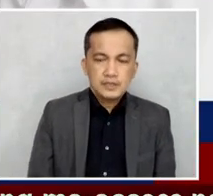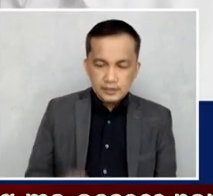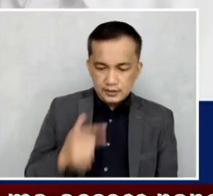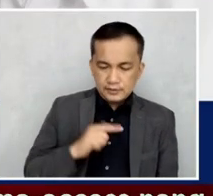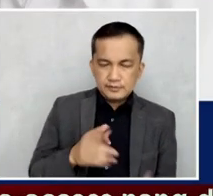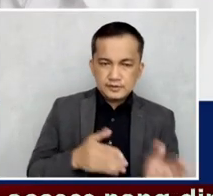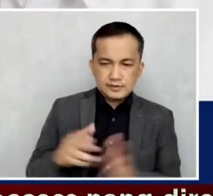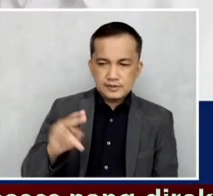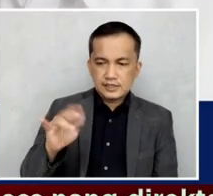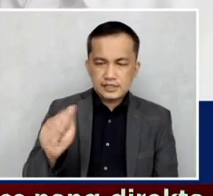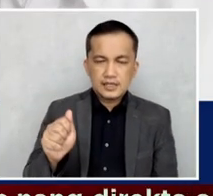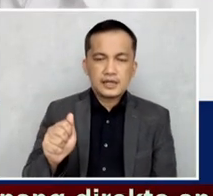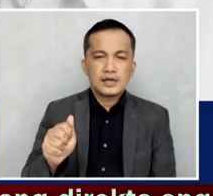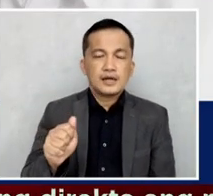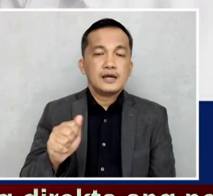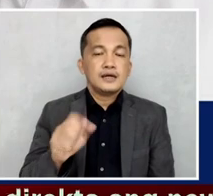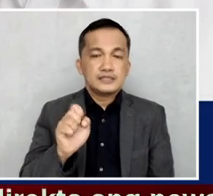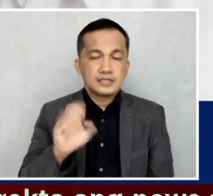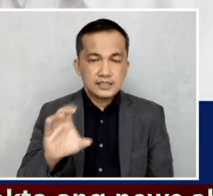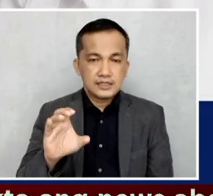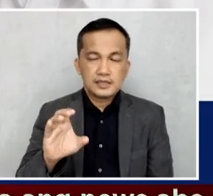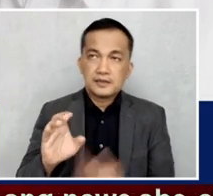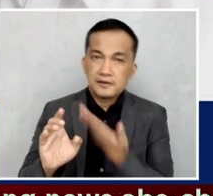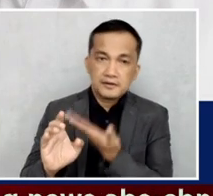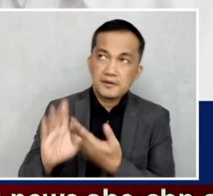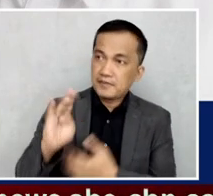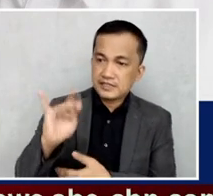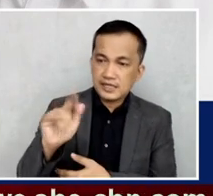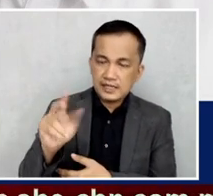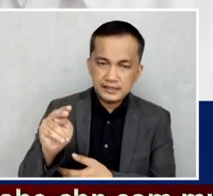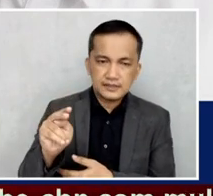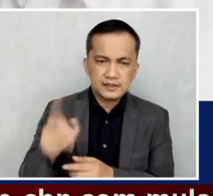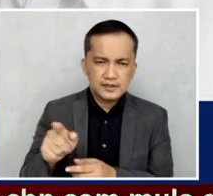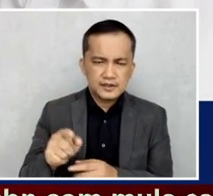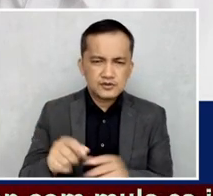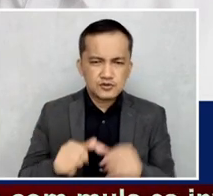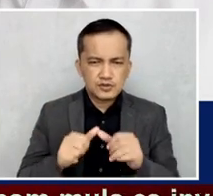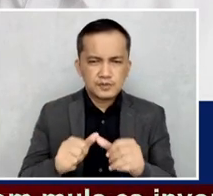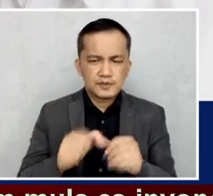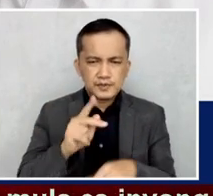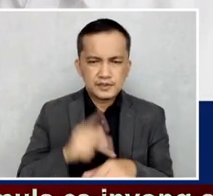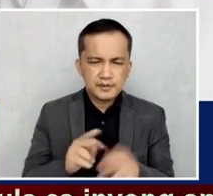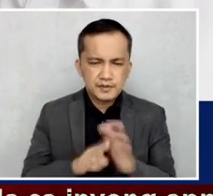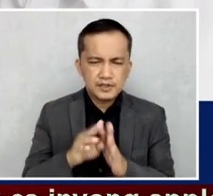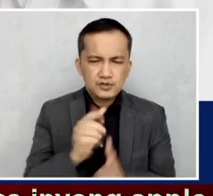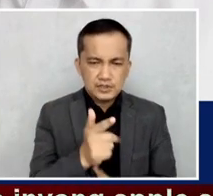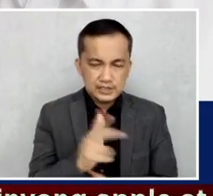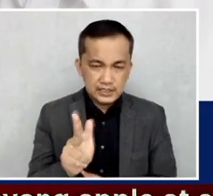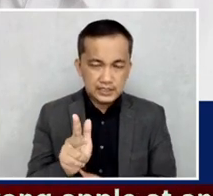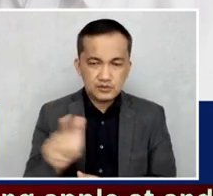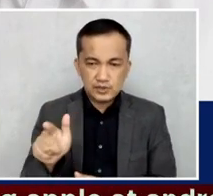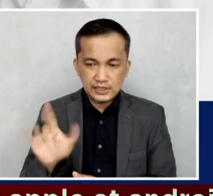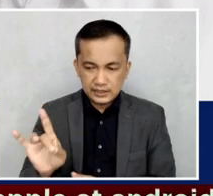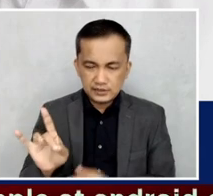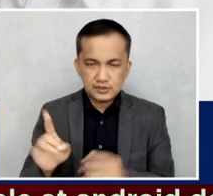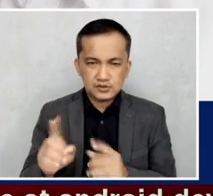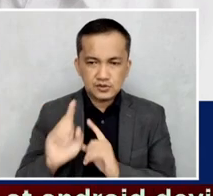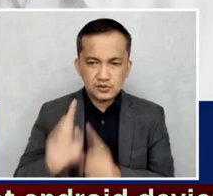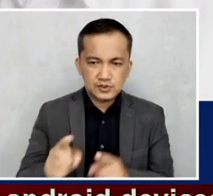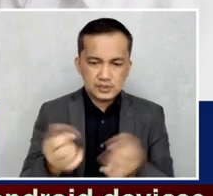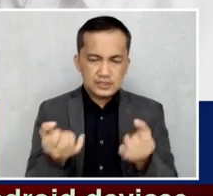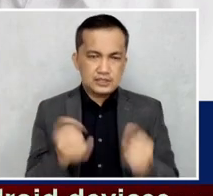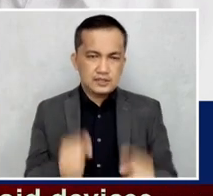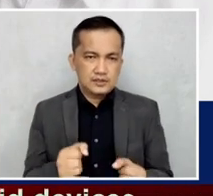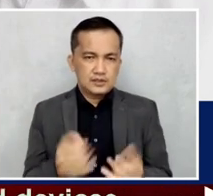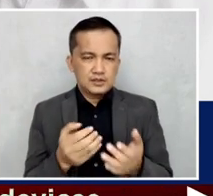Secretary Arsenio Balisacan, itutuloy nila ang Philippine Development Plan 2023-2028 para matugunan ang issue sa supply